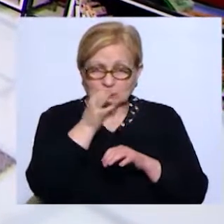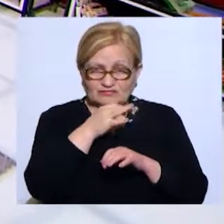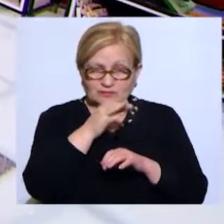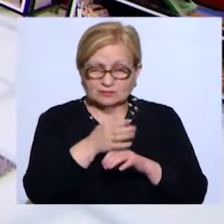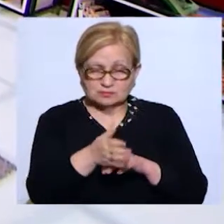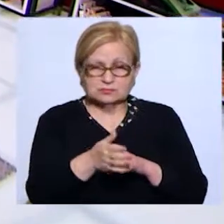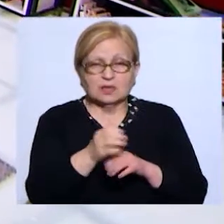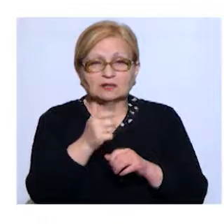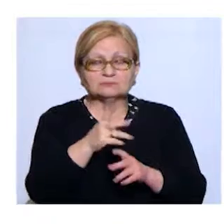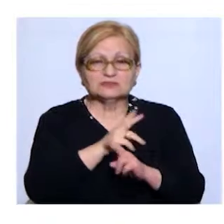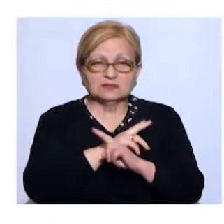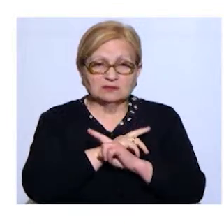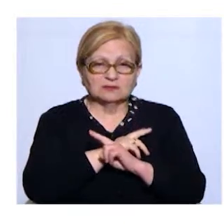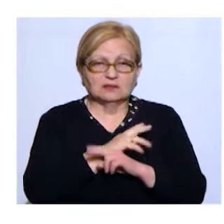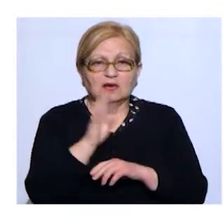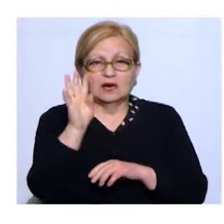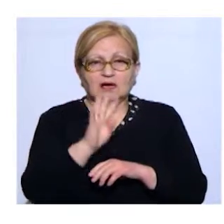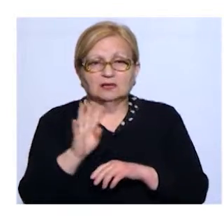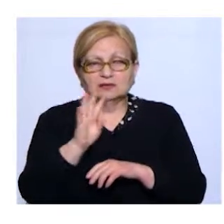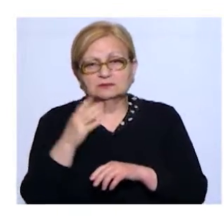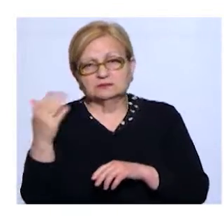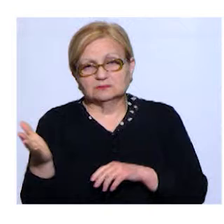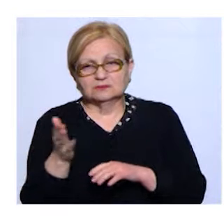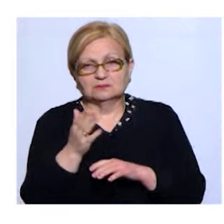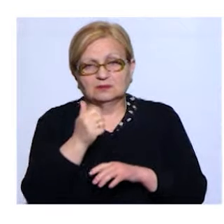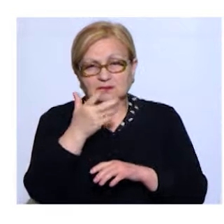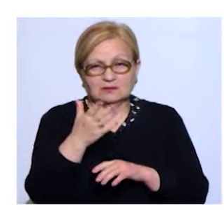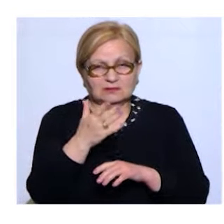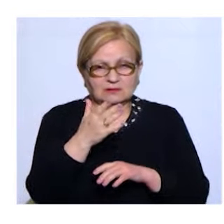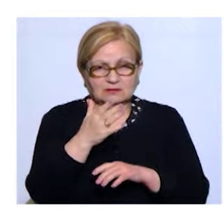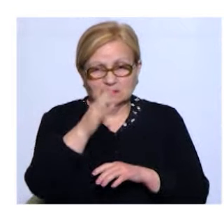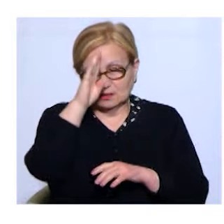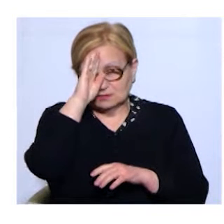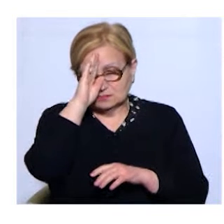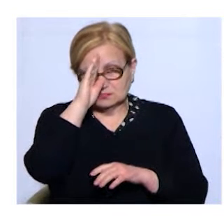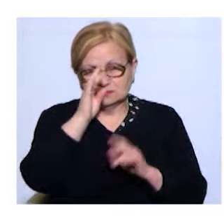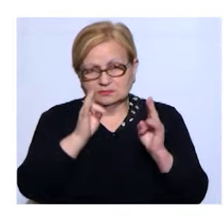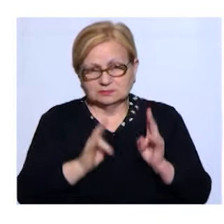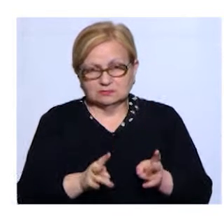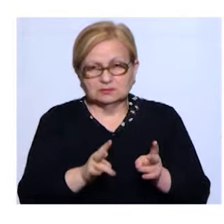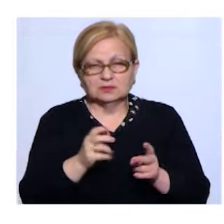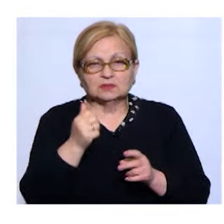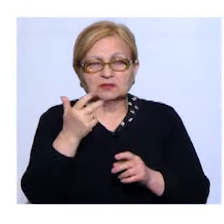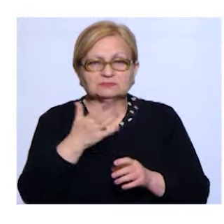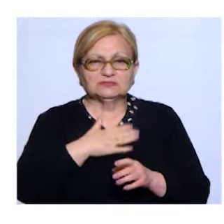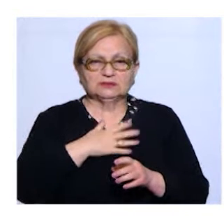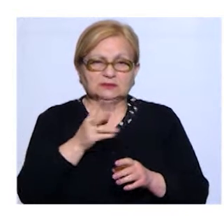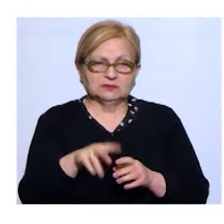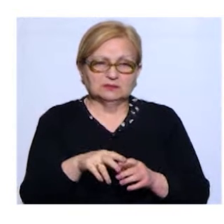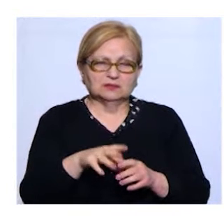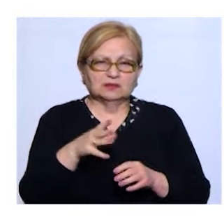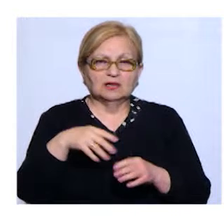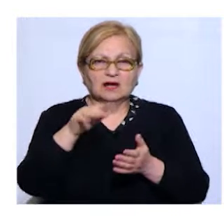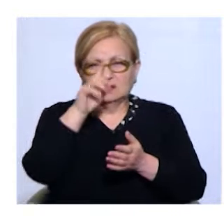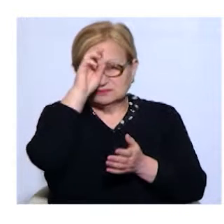კორონავირუსი, რამდენი გარდაიცვალა. ნაცრისფერად არის მოცემული, რამდენი მამაკაცი დაინფიცირდა და რამდენი გარდაიცვალა